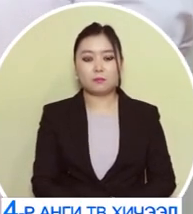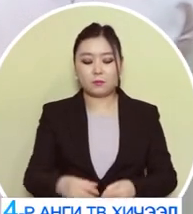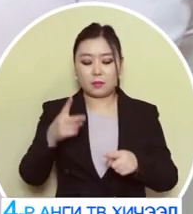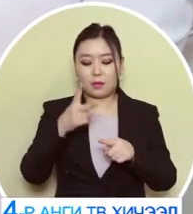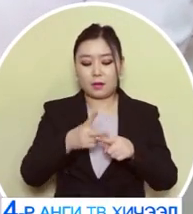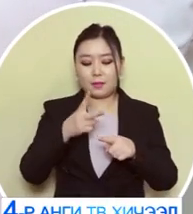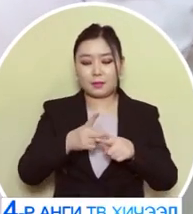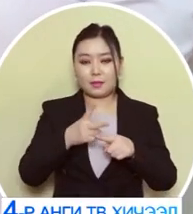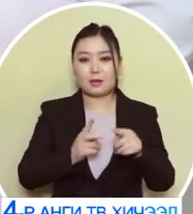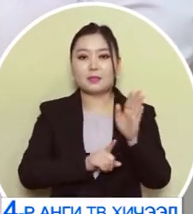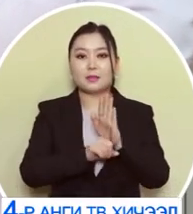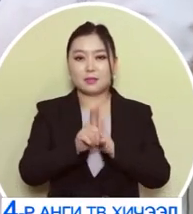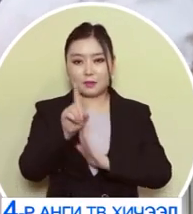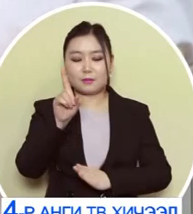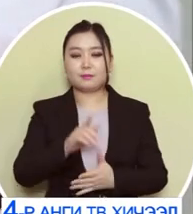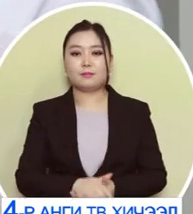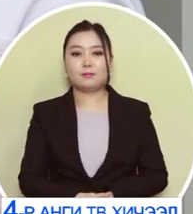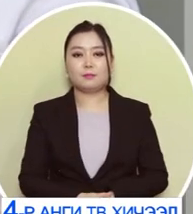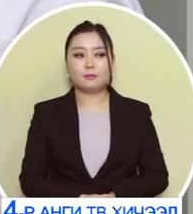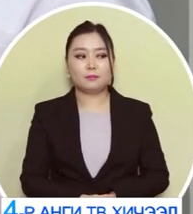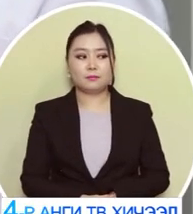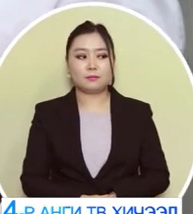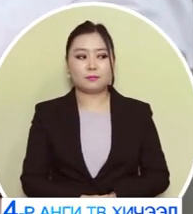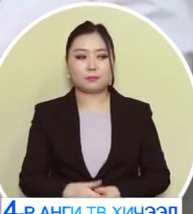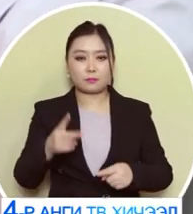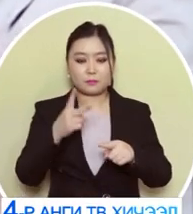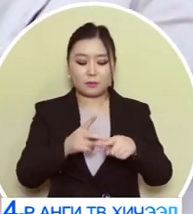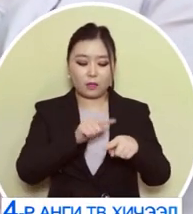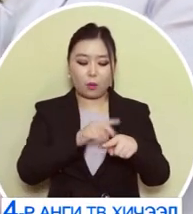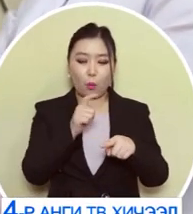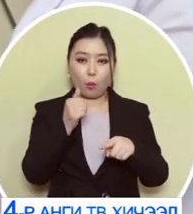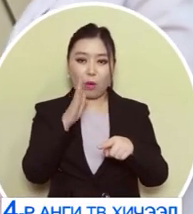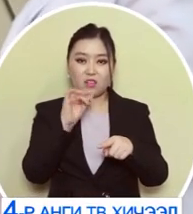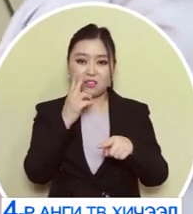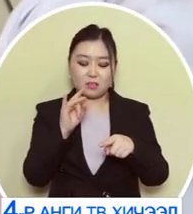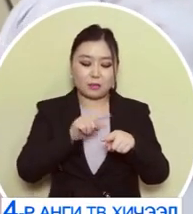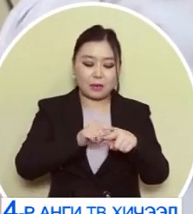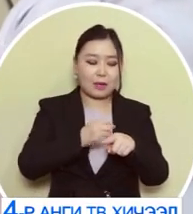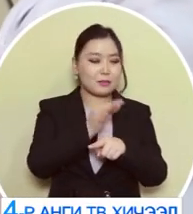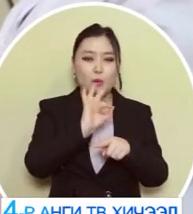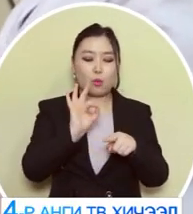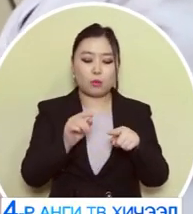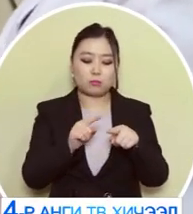Қарындаштан бастайық. Қарындаштың арты мерзетір жамбайды.